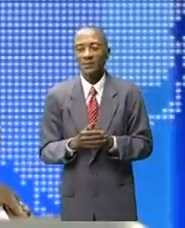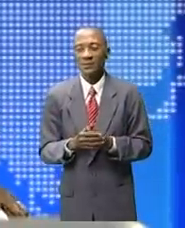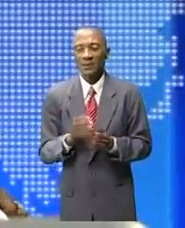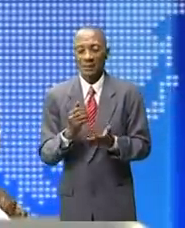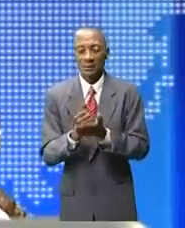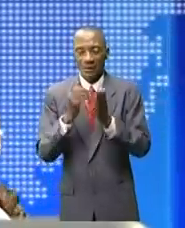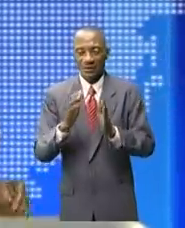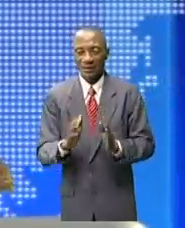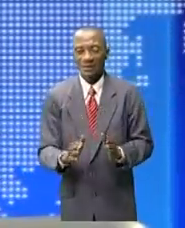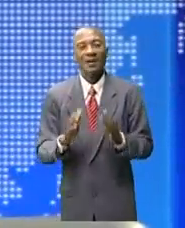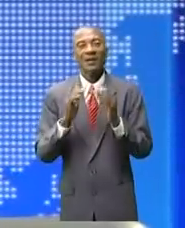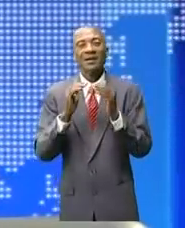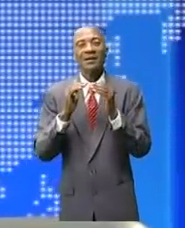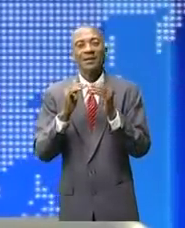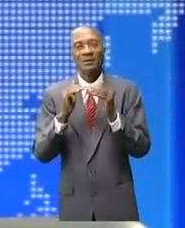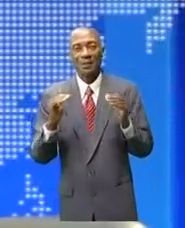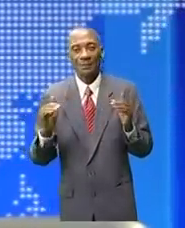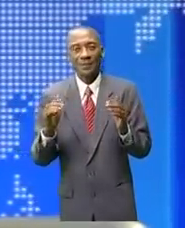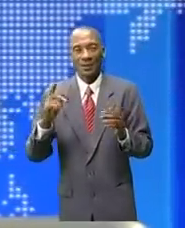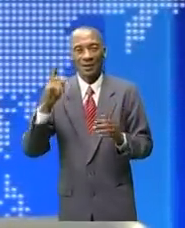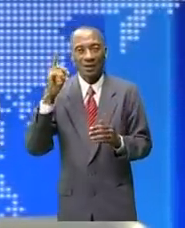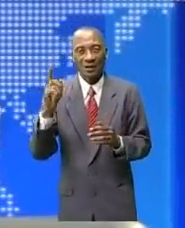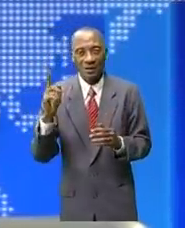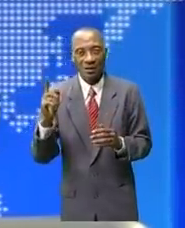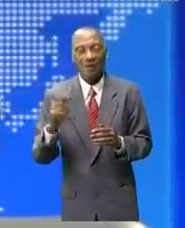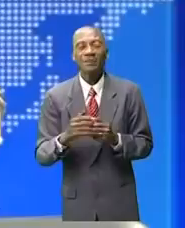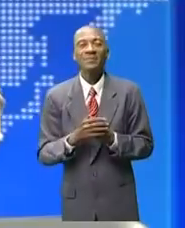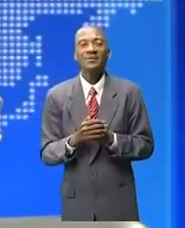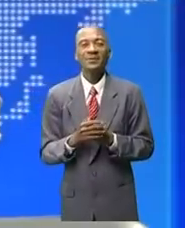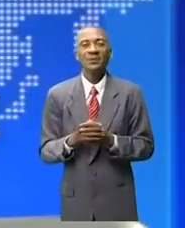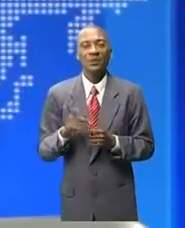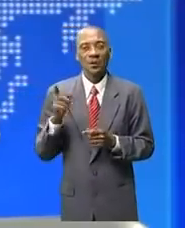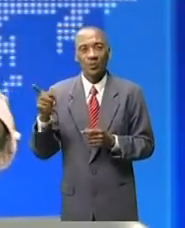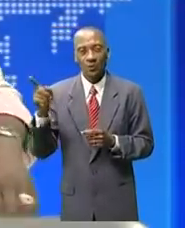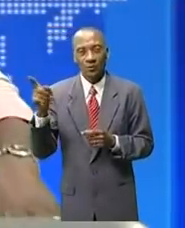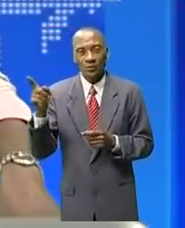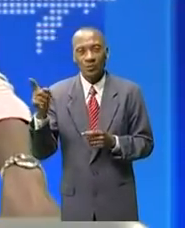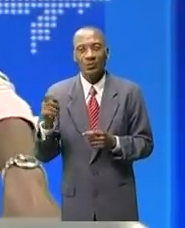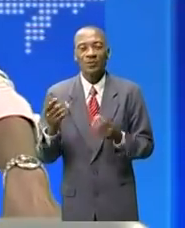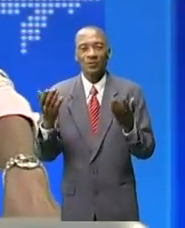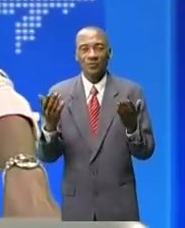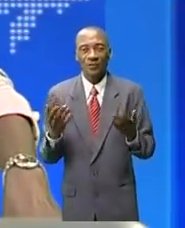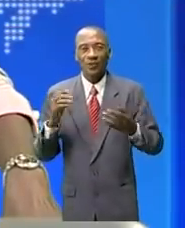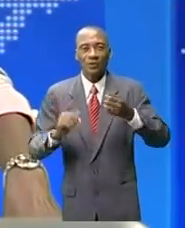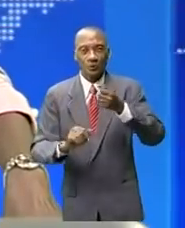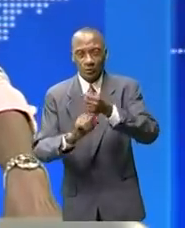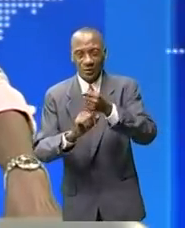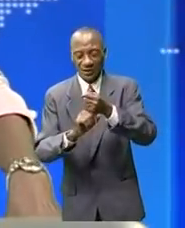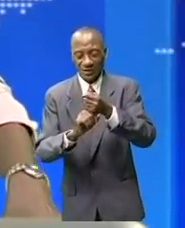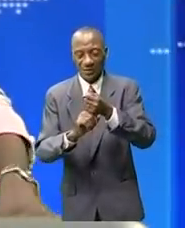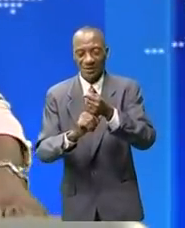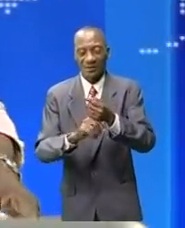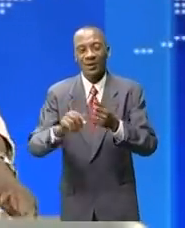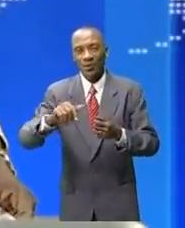sein du Conseil universel pour la paix grâce aux multiples actions entreprises à travers le pays. Paulette Lomba